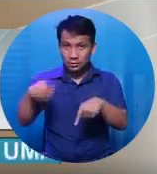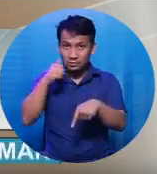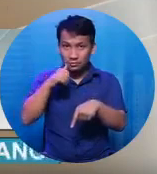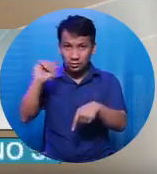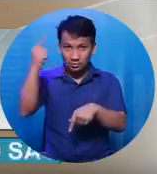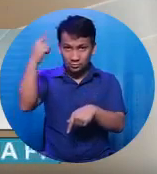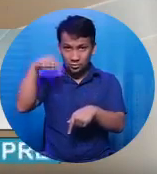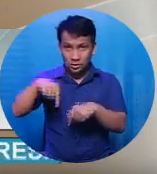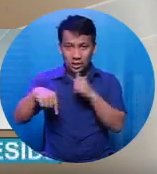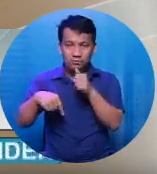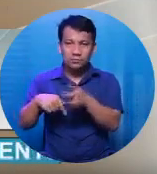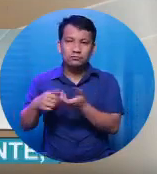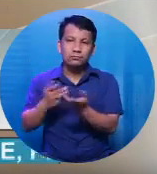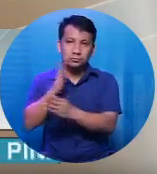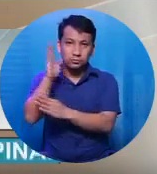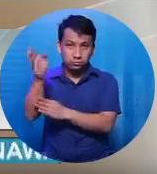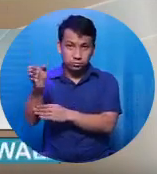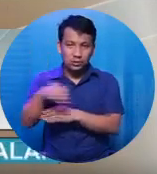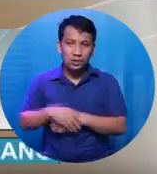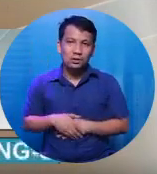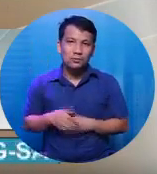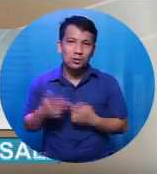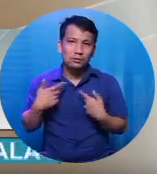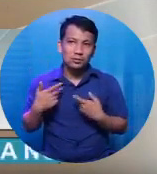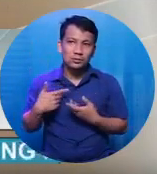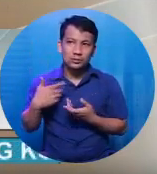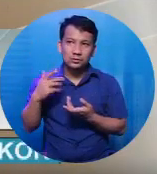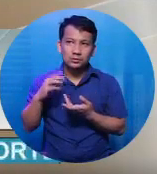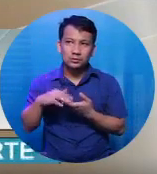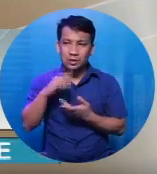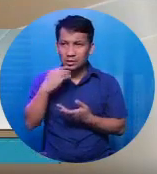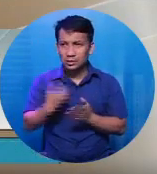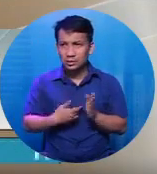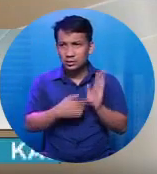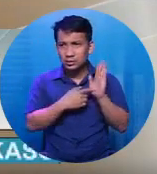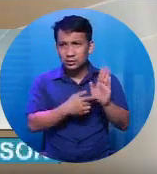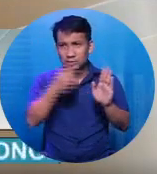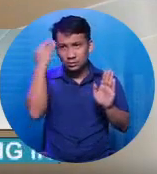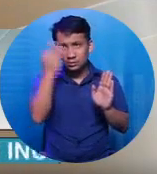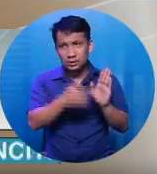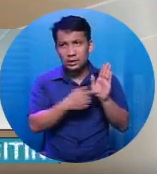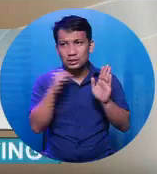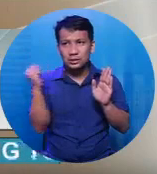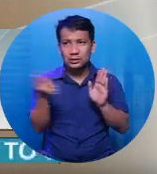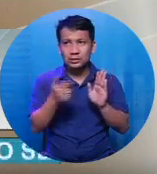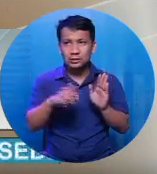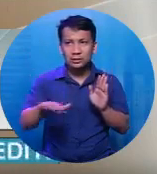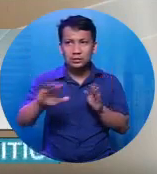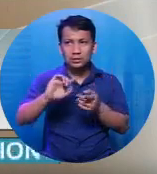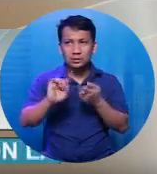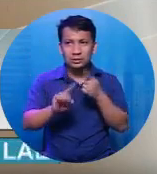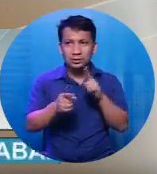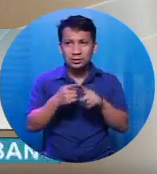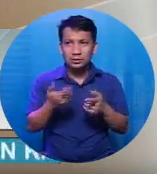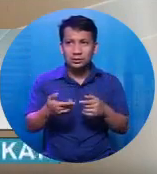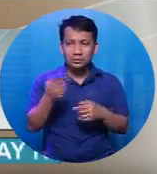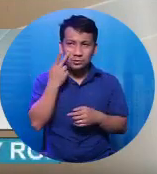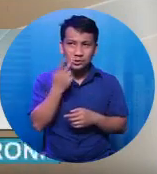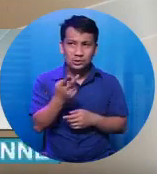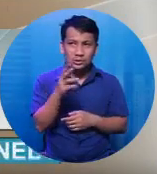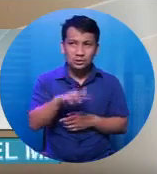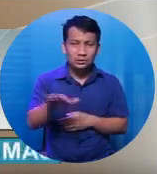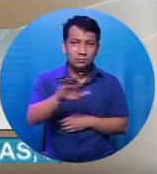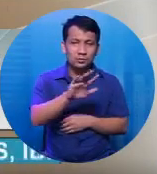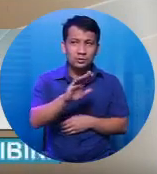una. Okay. May kakilala po ako. Willing po siyang magsalita. Kasi lahat po ng mga kaibigan ko na nakakakita sa kanila